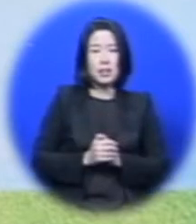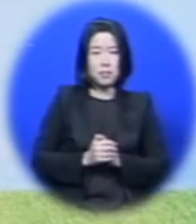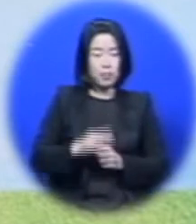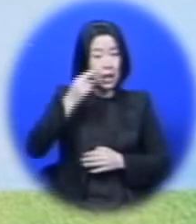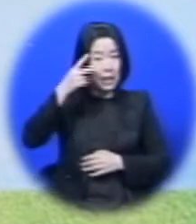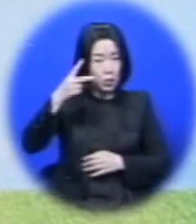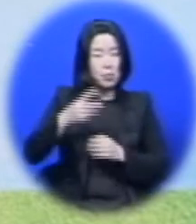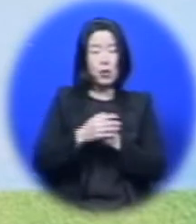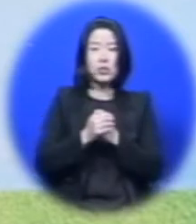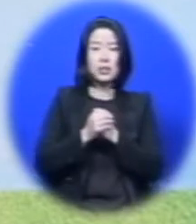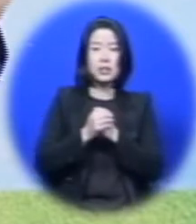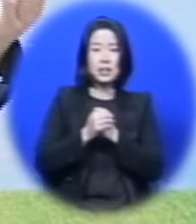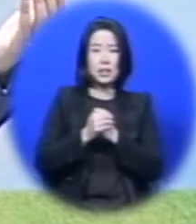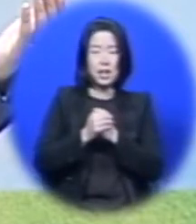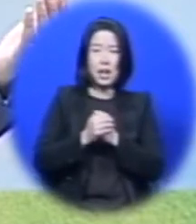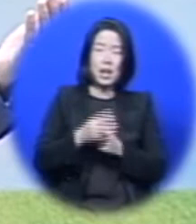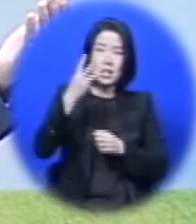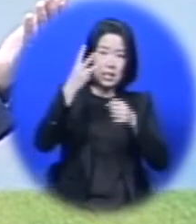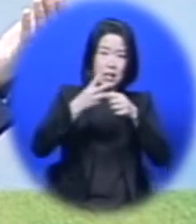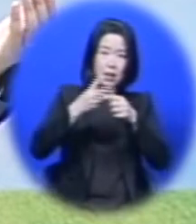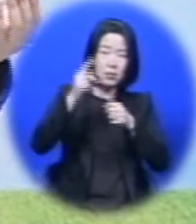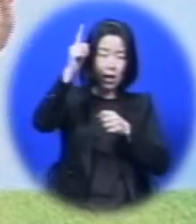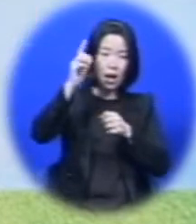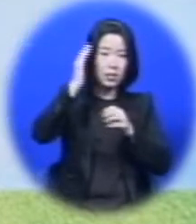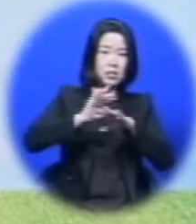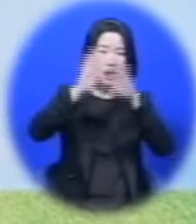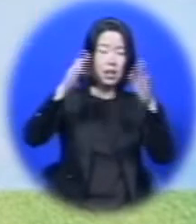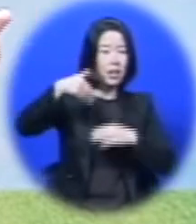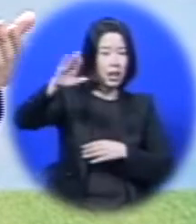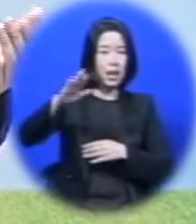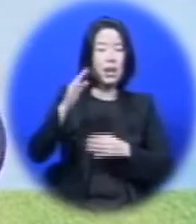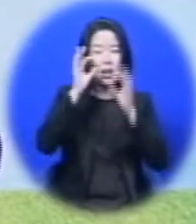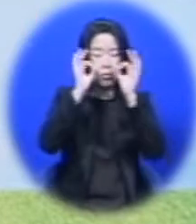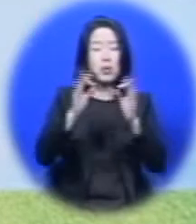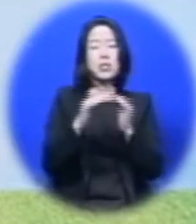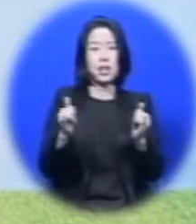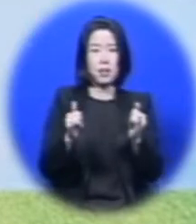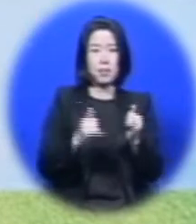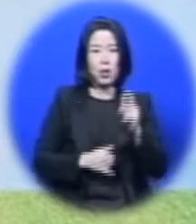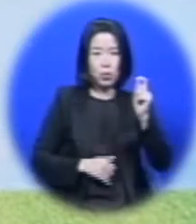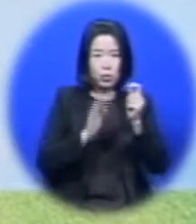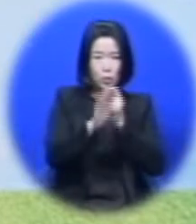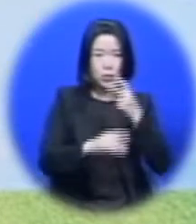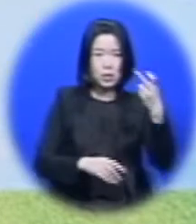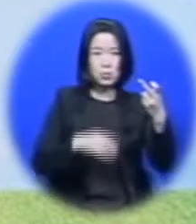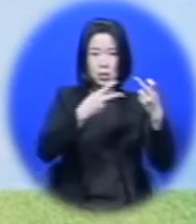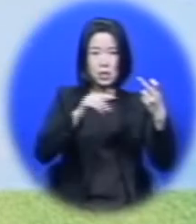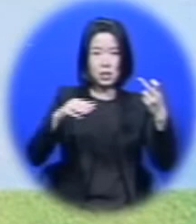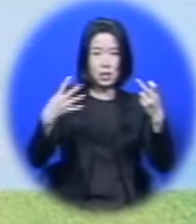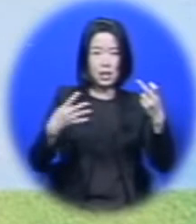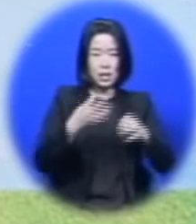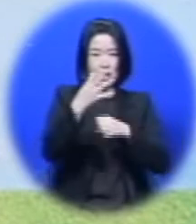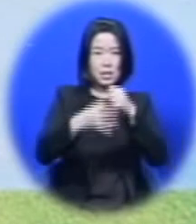바울은 3층천에 올라가 본 사람입니다. 고린도후서 12장 2절에서 4절에 보면 14년 전에 그가